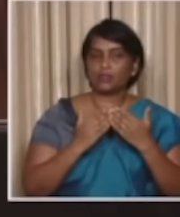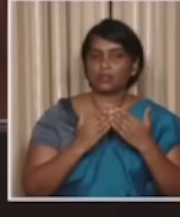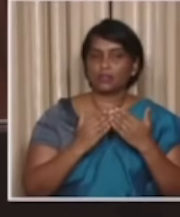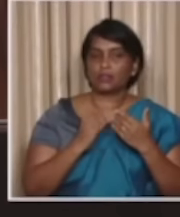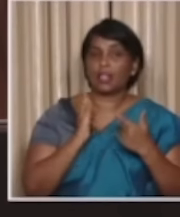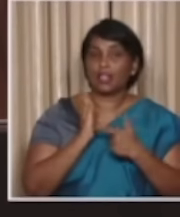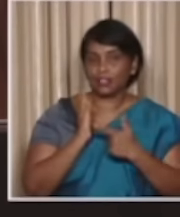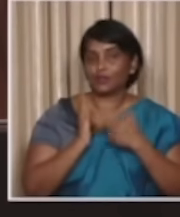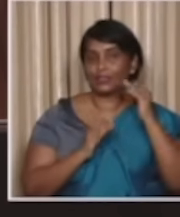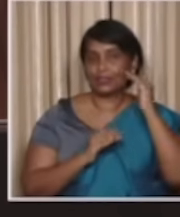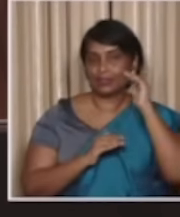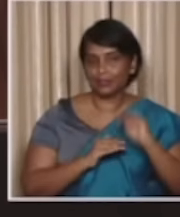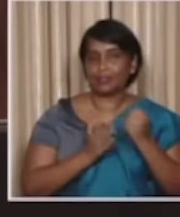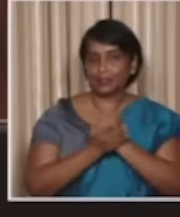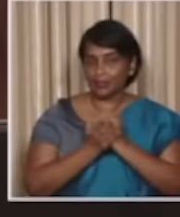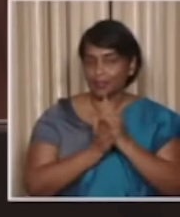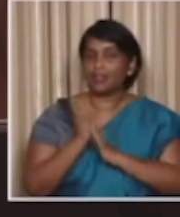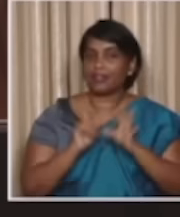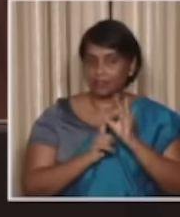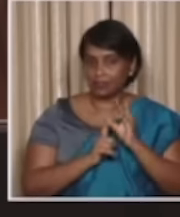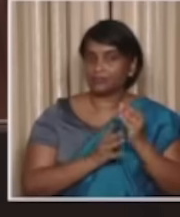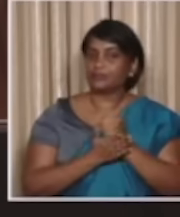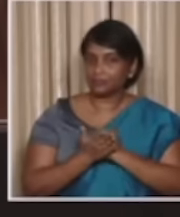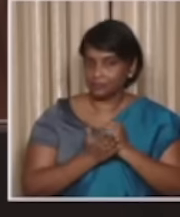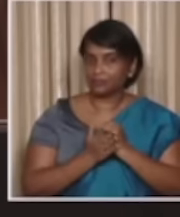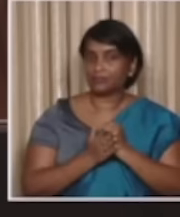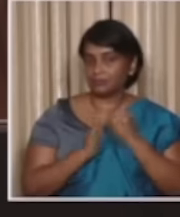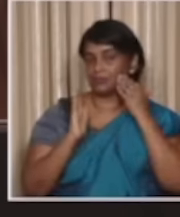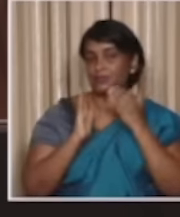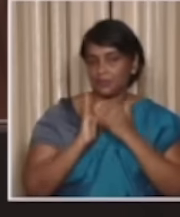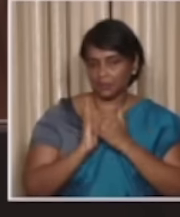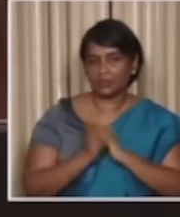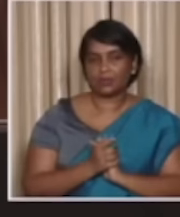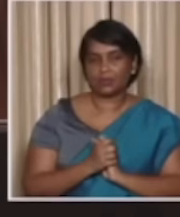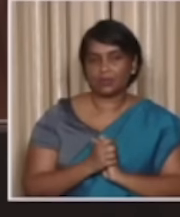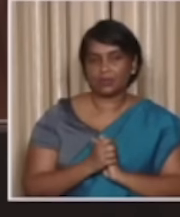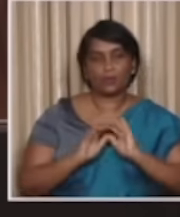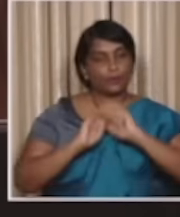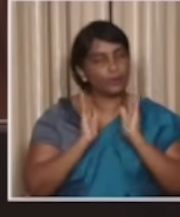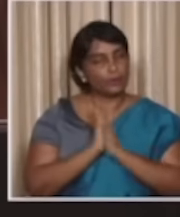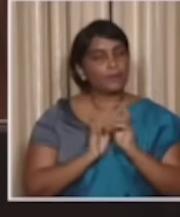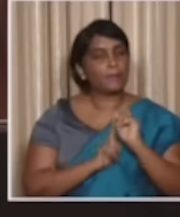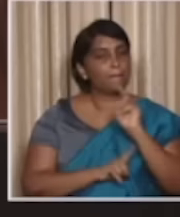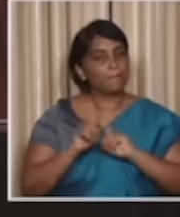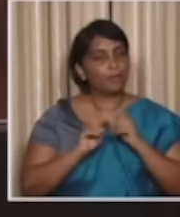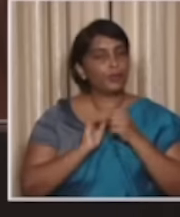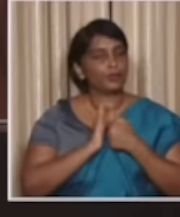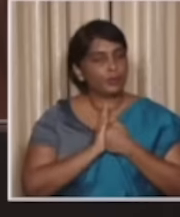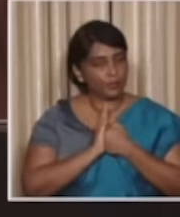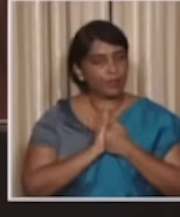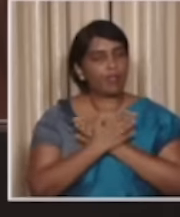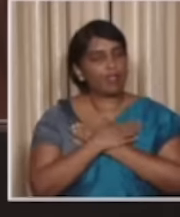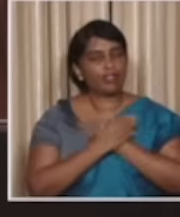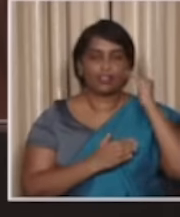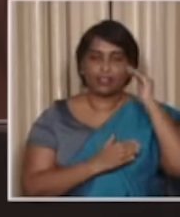දනයට පුද කරන ගරු මන්තිතු මලත් මල්ල සියලු දෙනාගේම සඳහවධානය ඔමවිච්ච නිසා සමස්ත පාර්ලිමේන්තු එමන ගෞරවේ